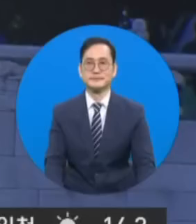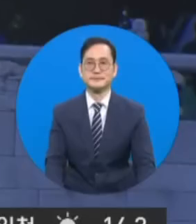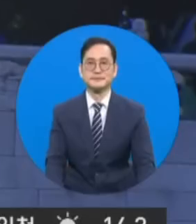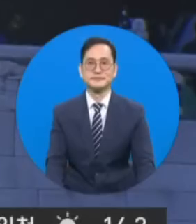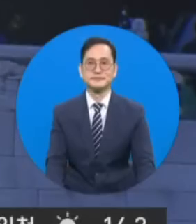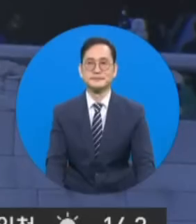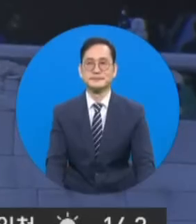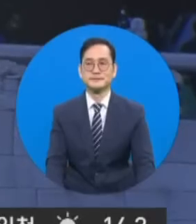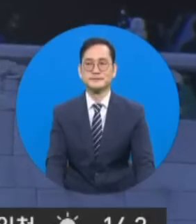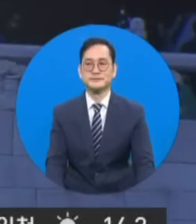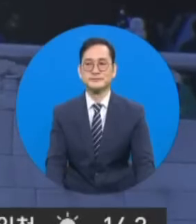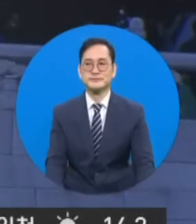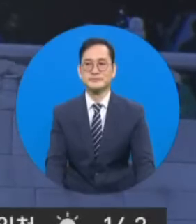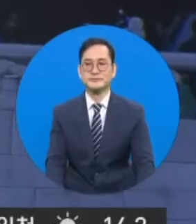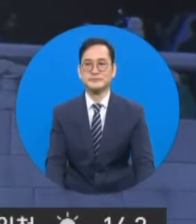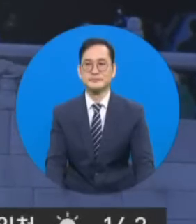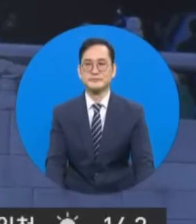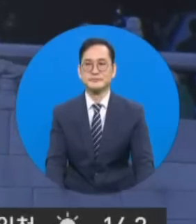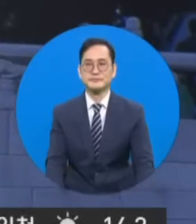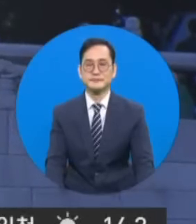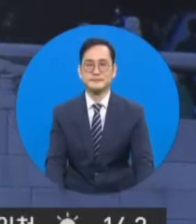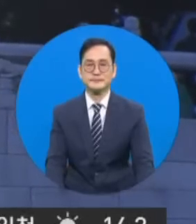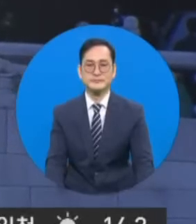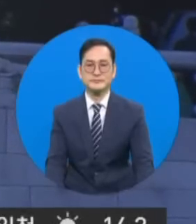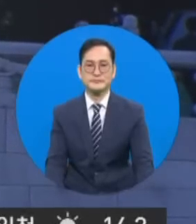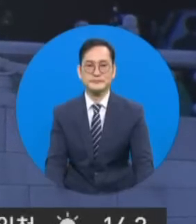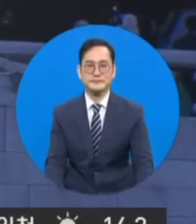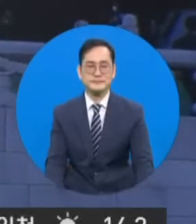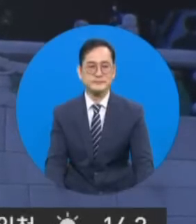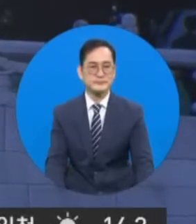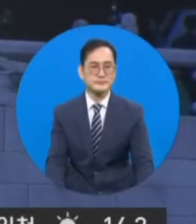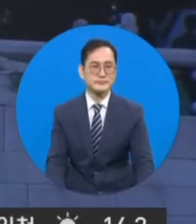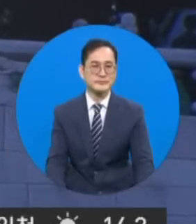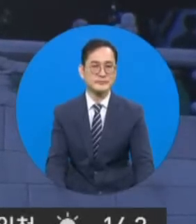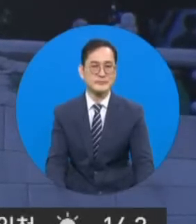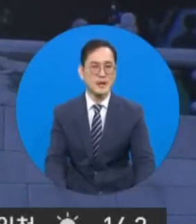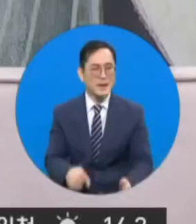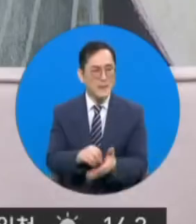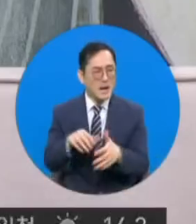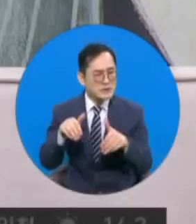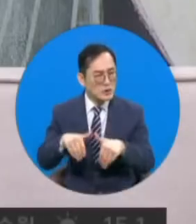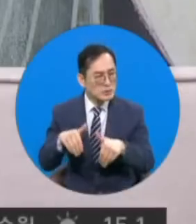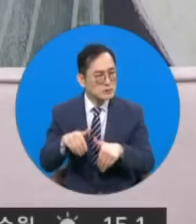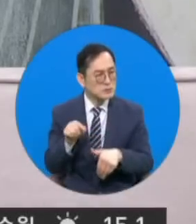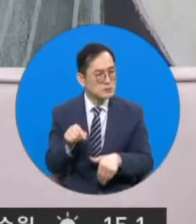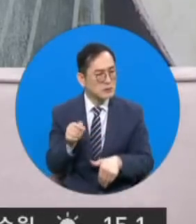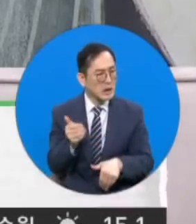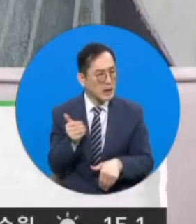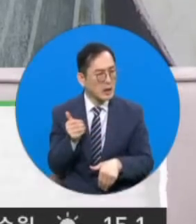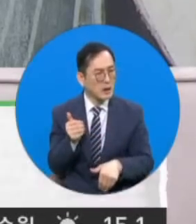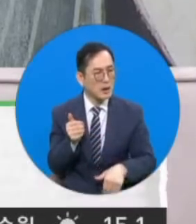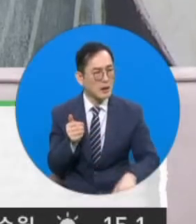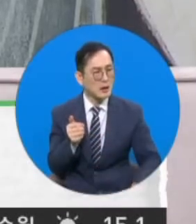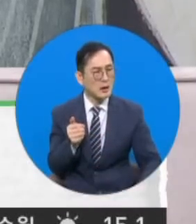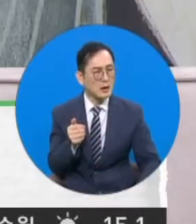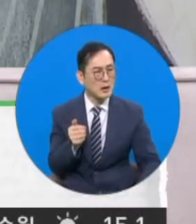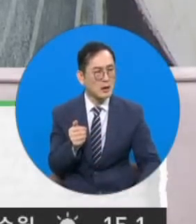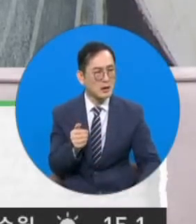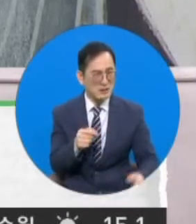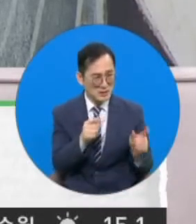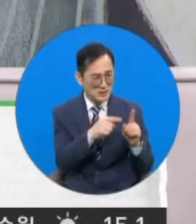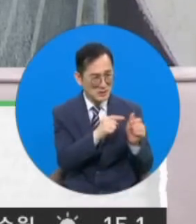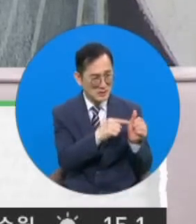너무 좀 가혹한 것 아닙니까 그 정치적 수사로서 또